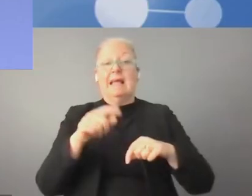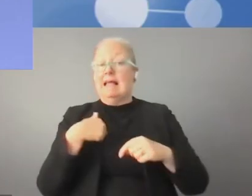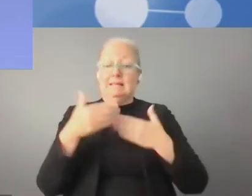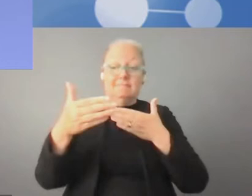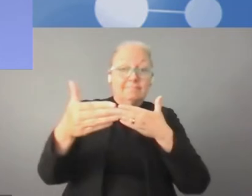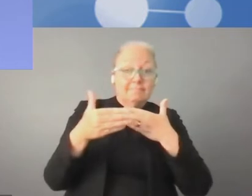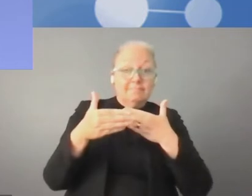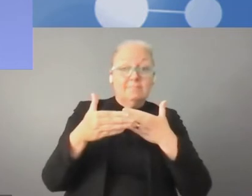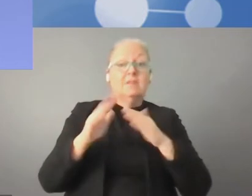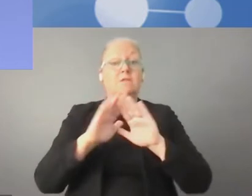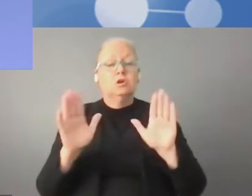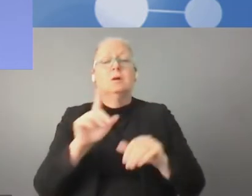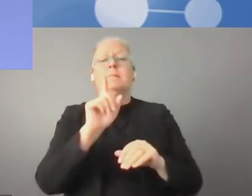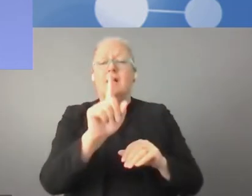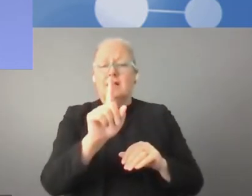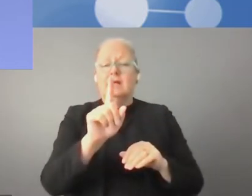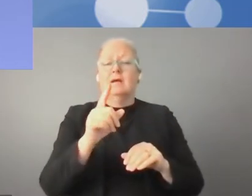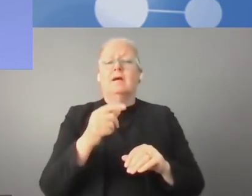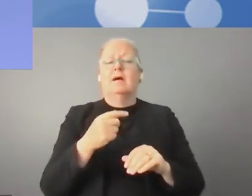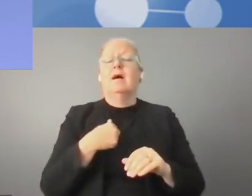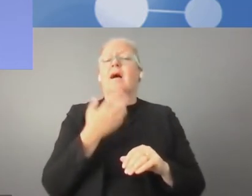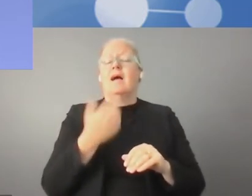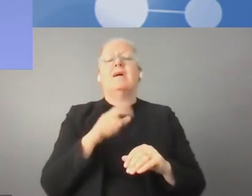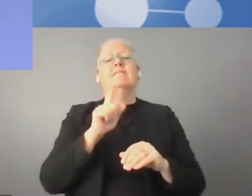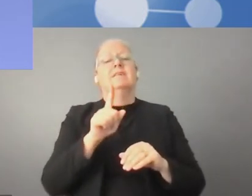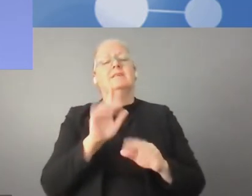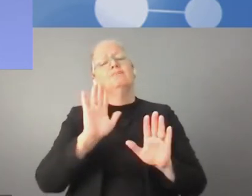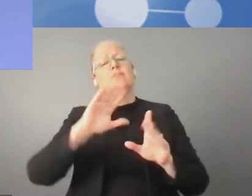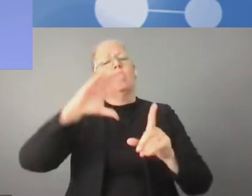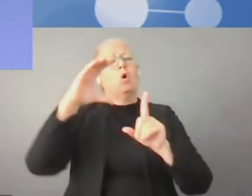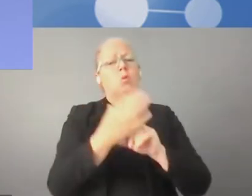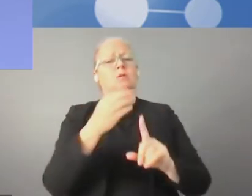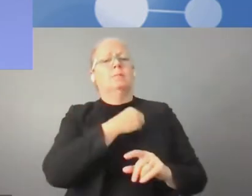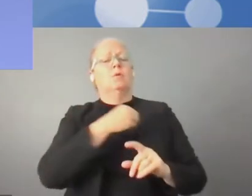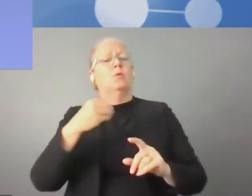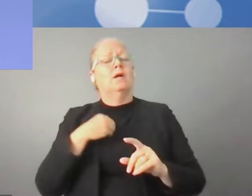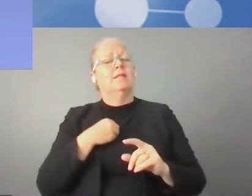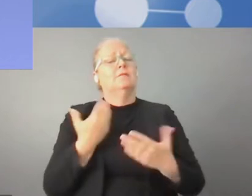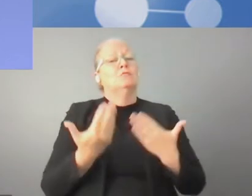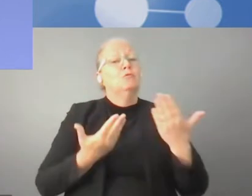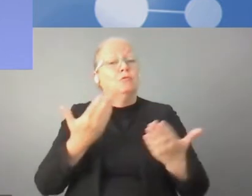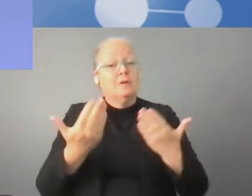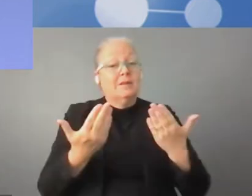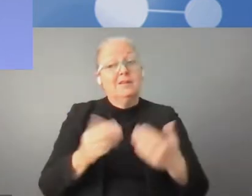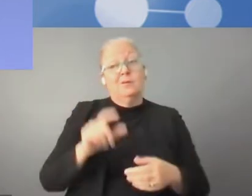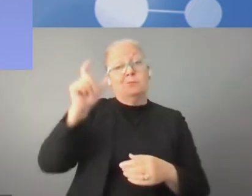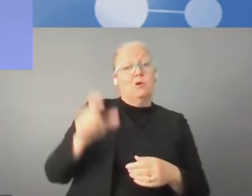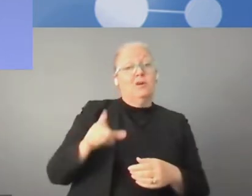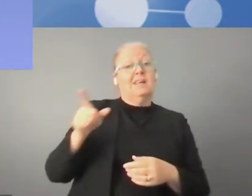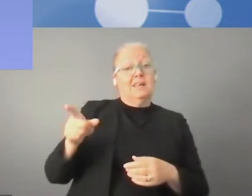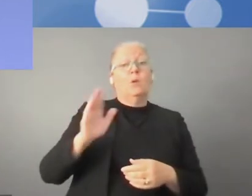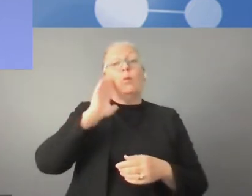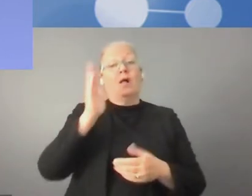We still have for you a cultural show. In a moment, a great artist will perform especially for you.